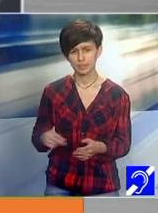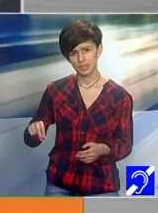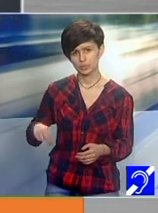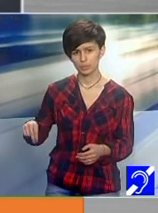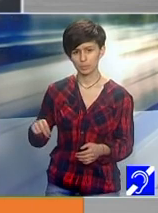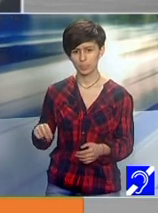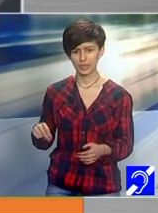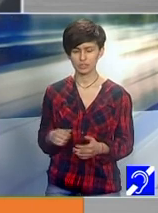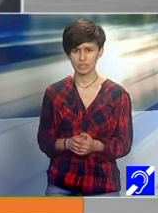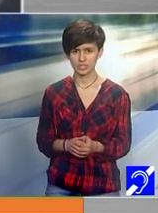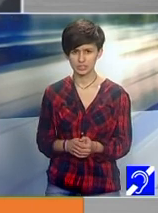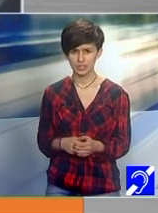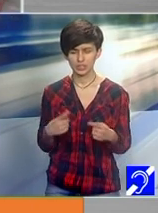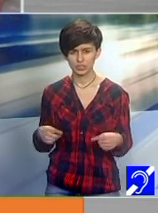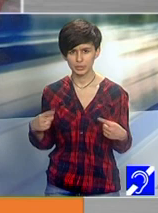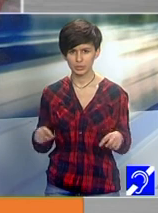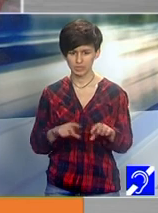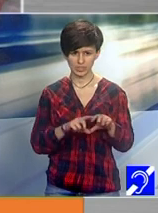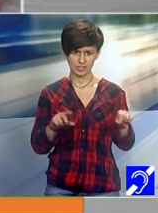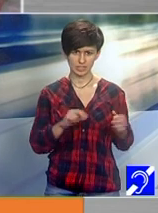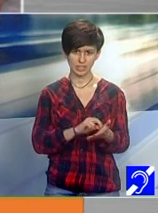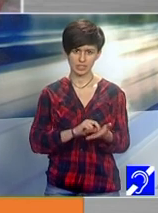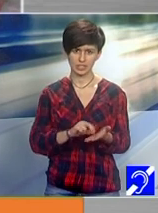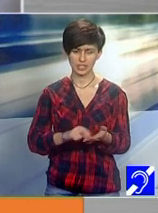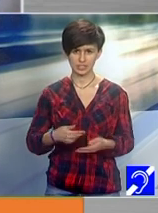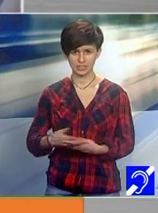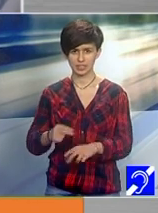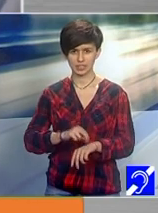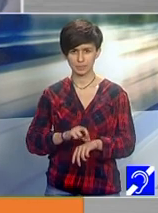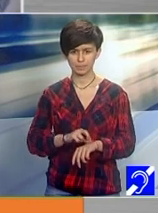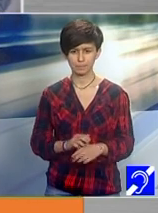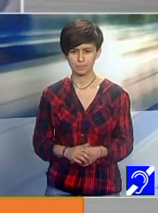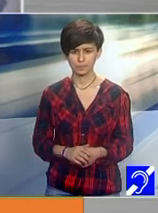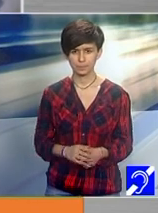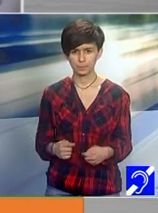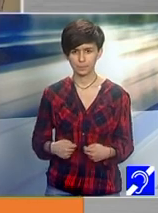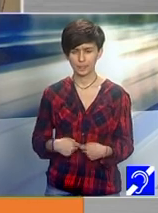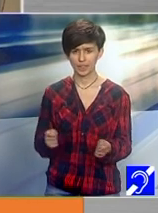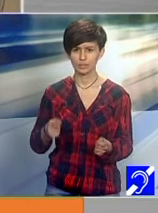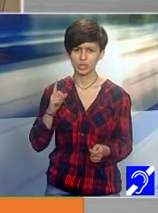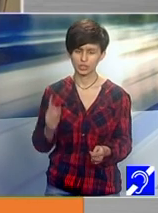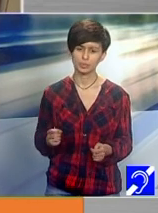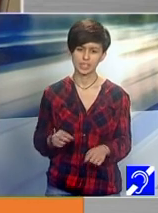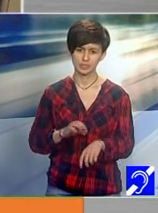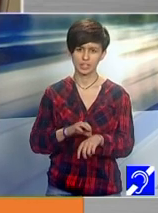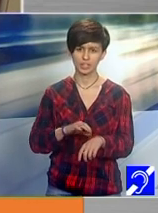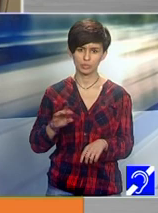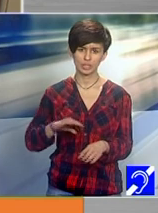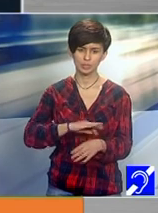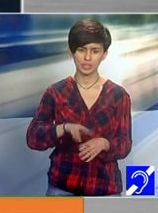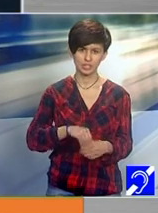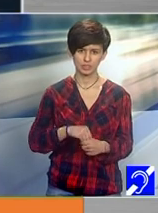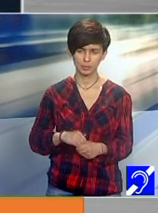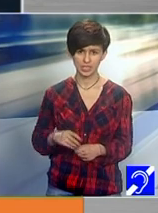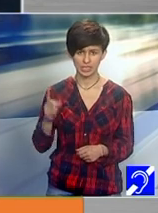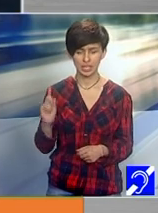pentru informatizarea sistemului, pentru toate punctele acele obligațiile pe care un medic de familie le are din contractul